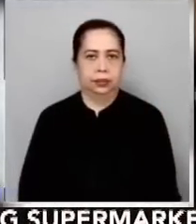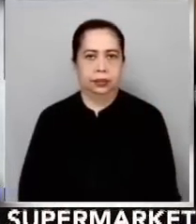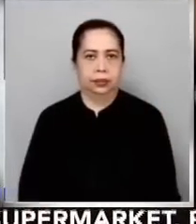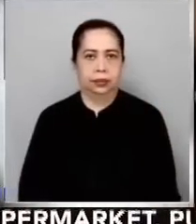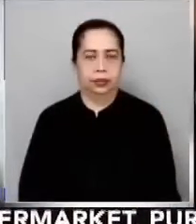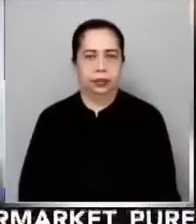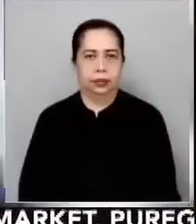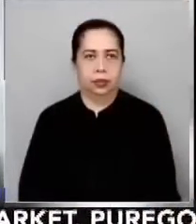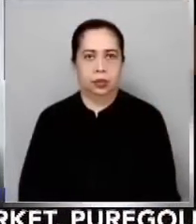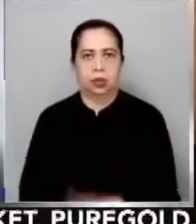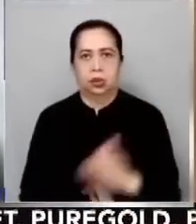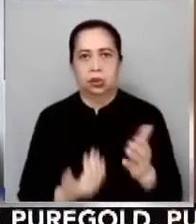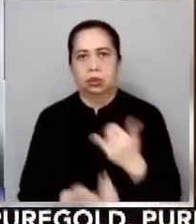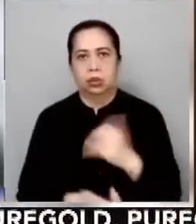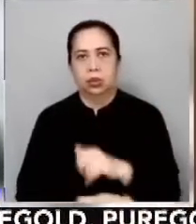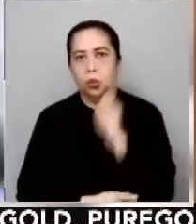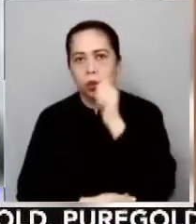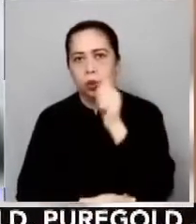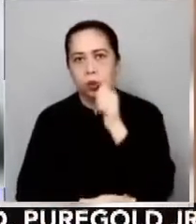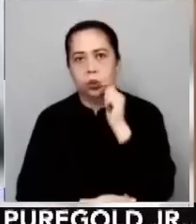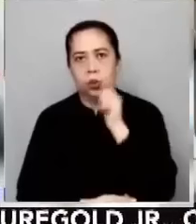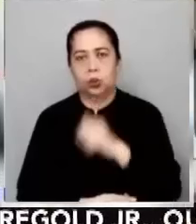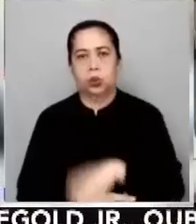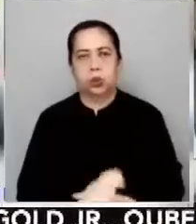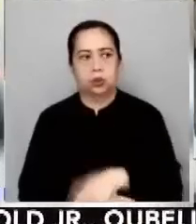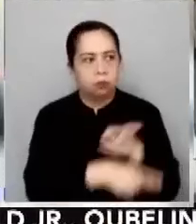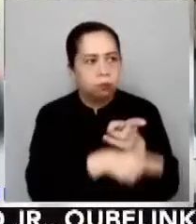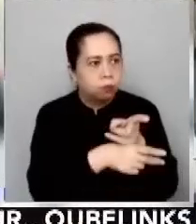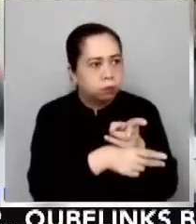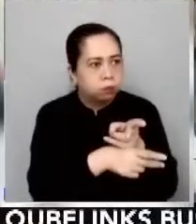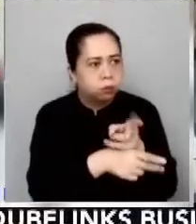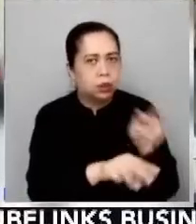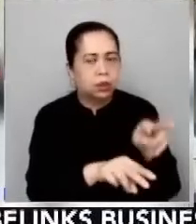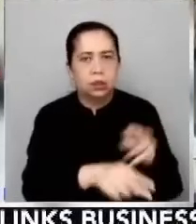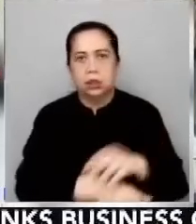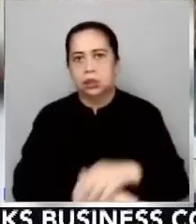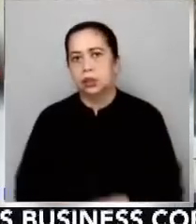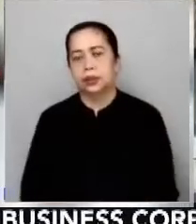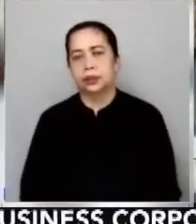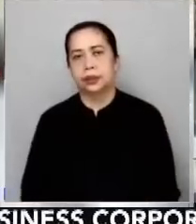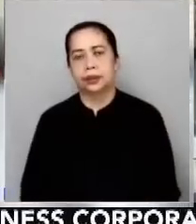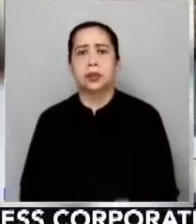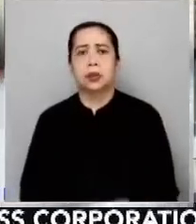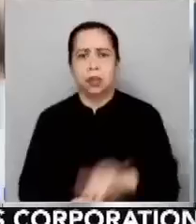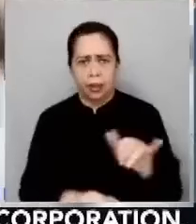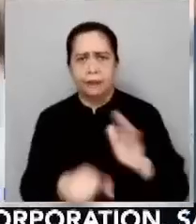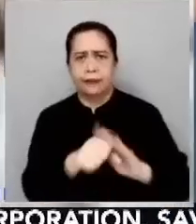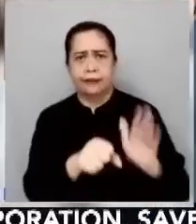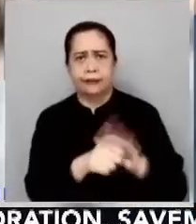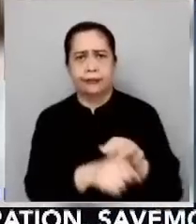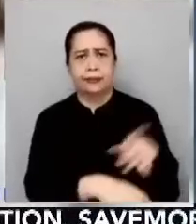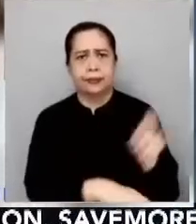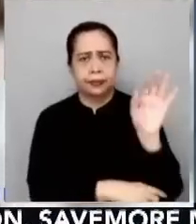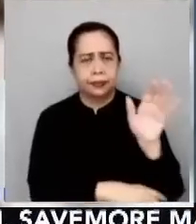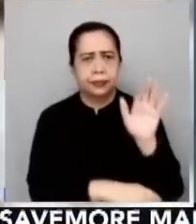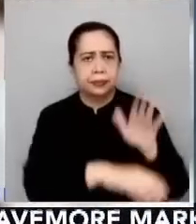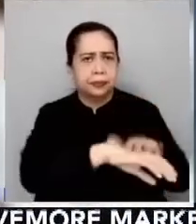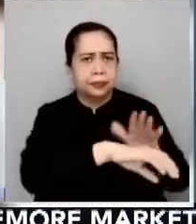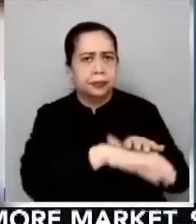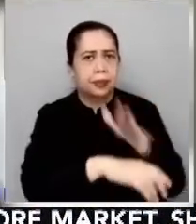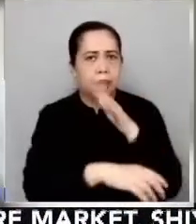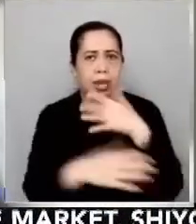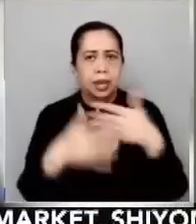Halos nga po lagi na lang siyang binabantayan ko eh. Hindi rin naman daw nagkulang sa pangaral ang ina kahit walo ang kanyang